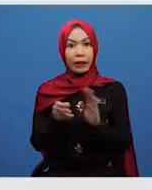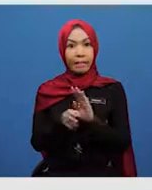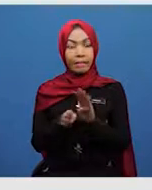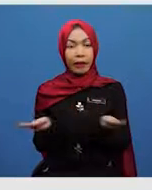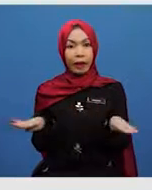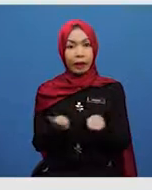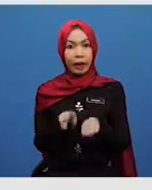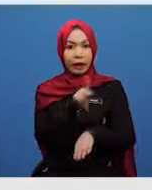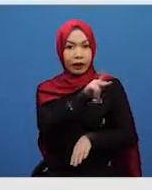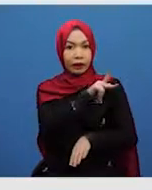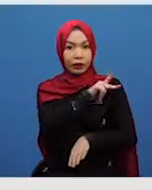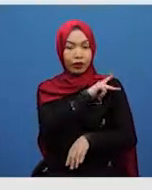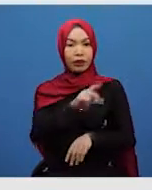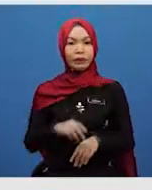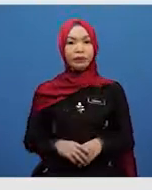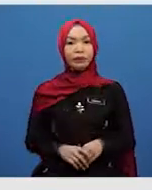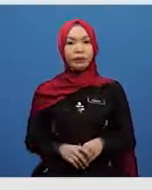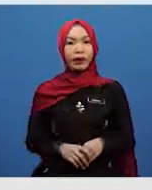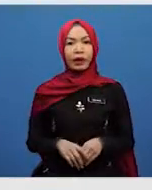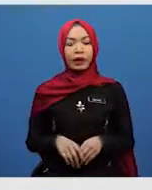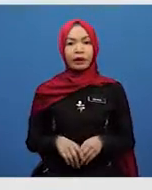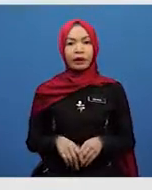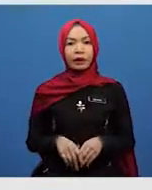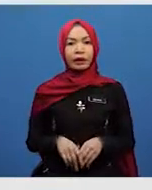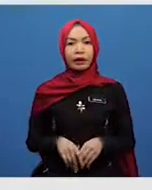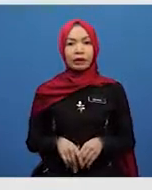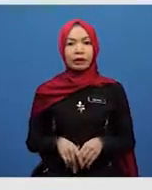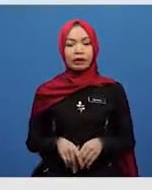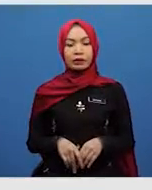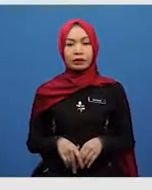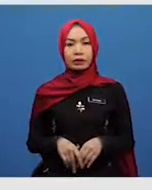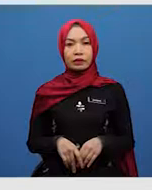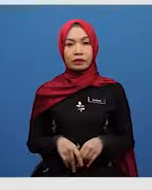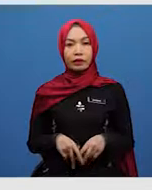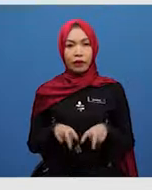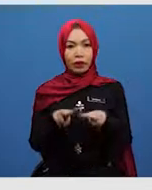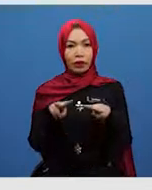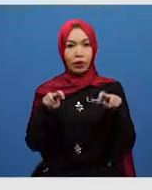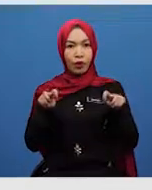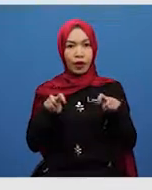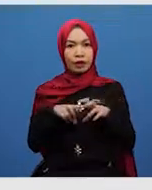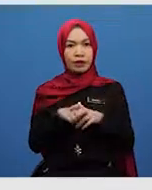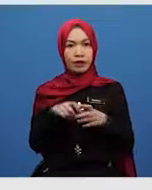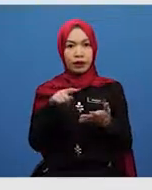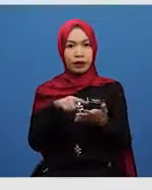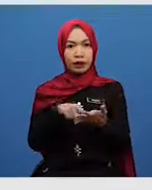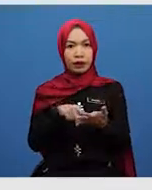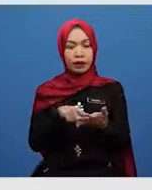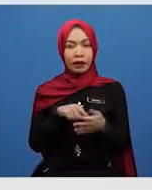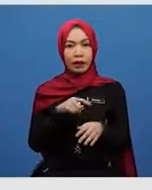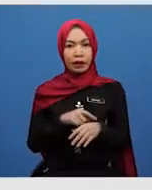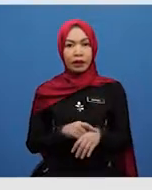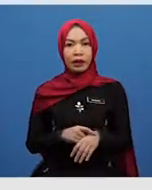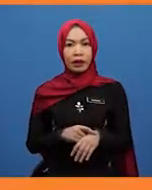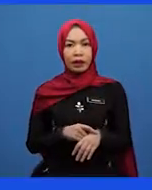puasa Kesultanan Brunei this rawa adalah berasaskan kepada sistem penguasaan tanah